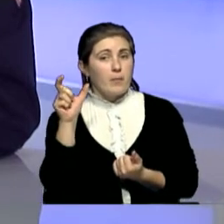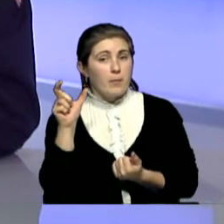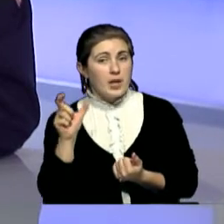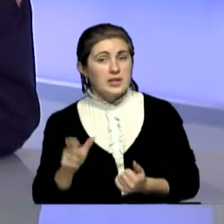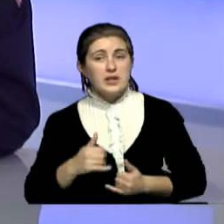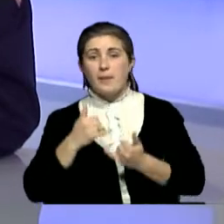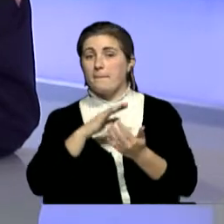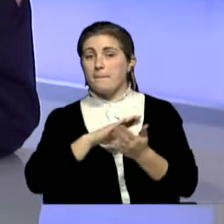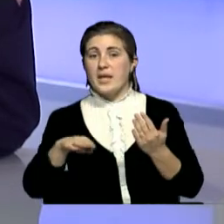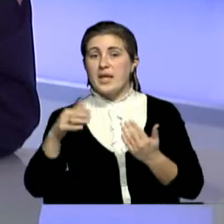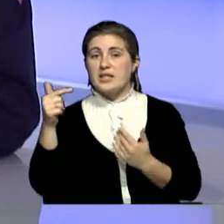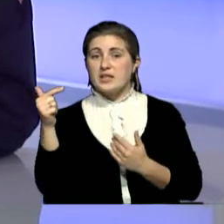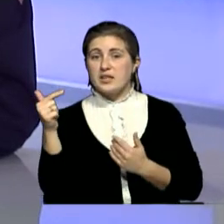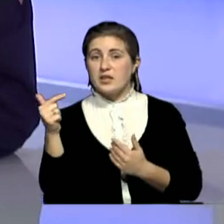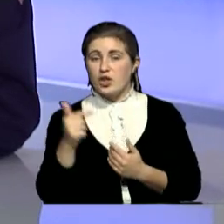без гражданства.